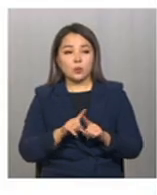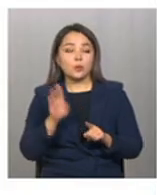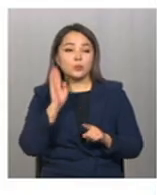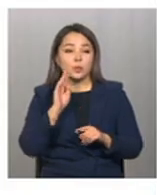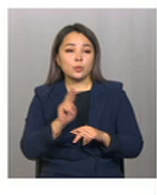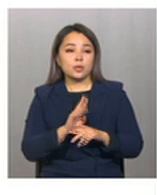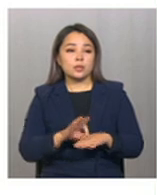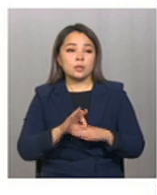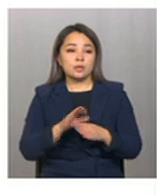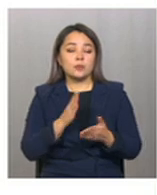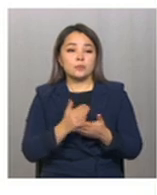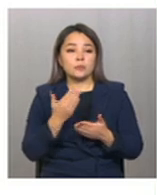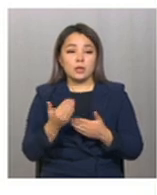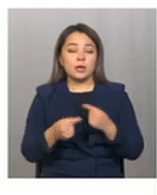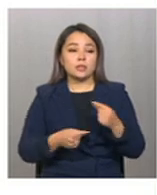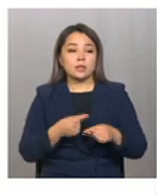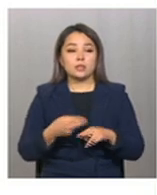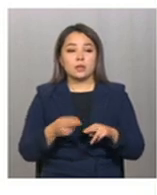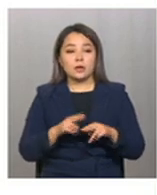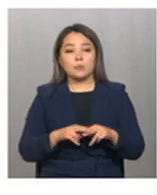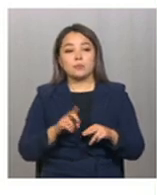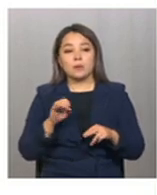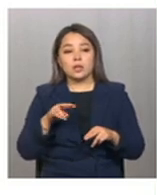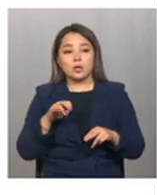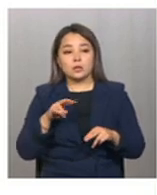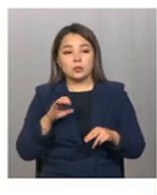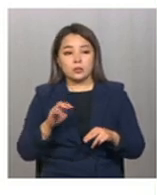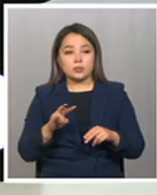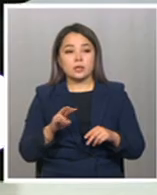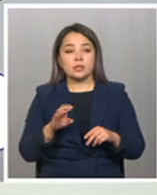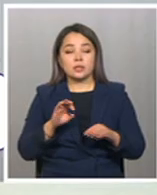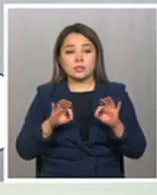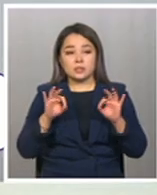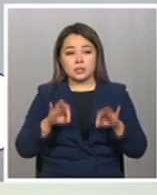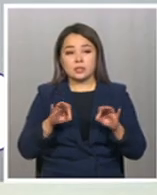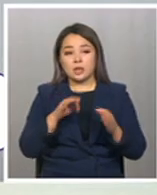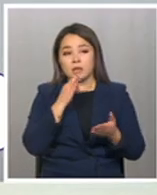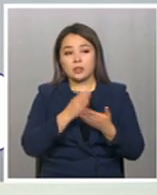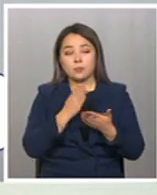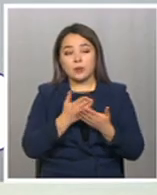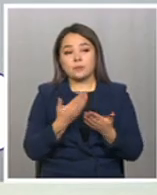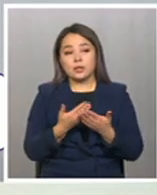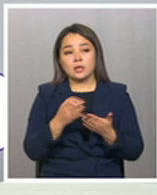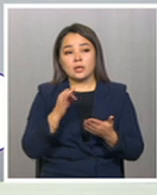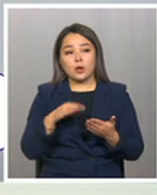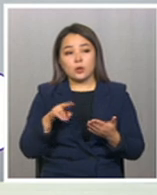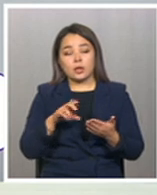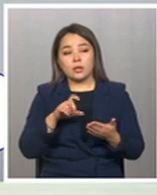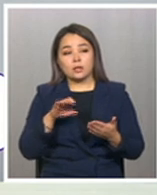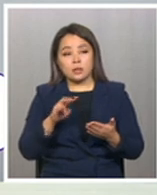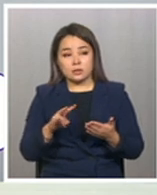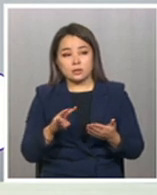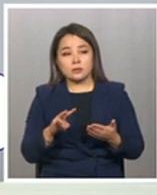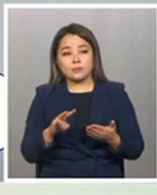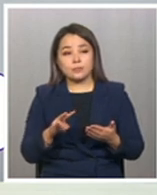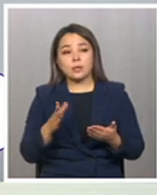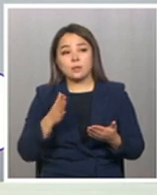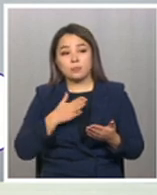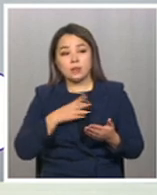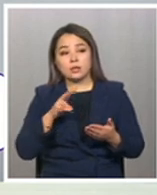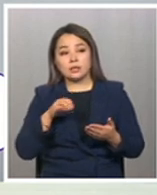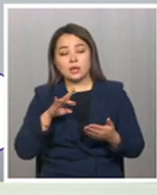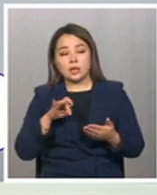түзіледі. Келесі Вильямсон синтезі. Мысал ретінде йод этан, біз